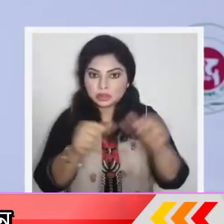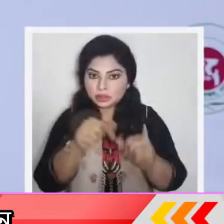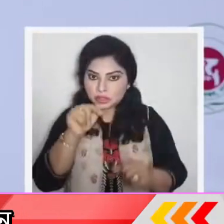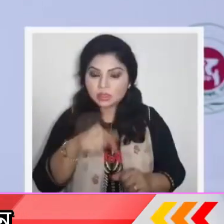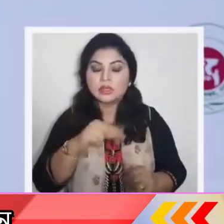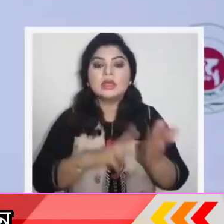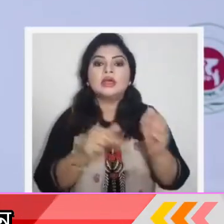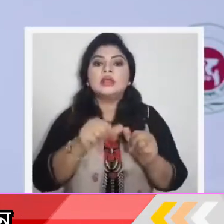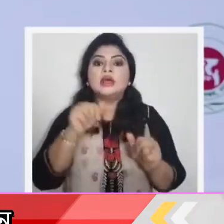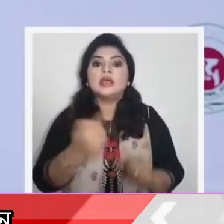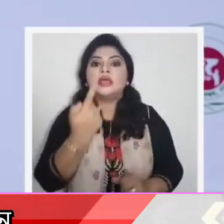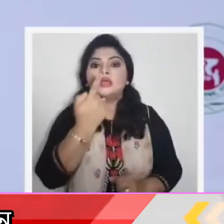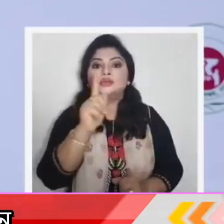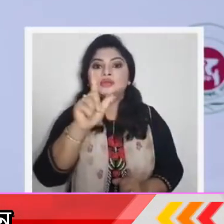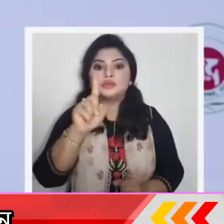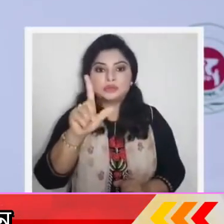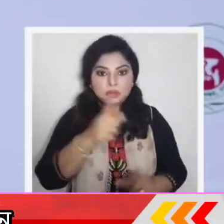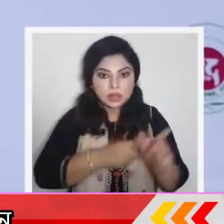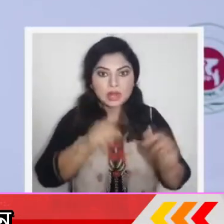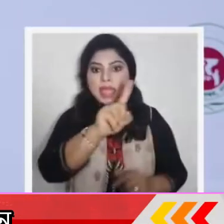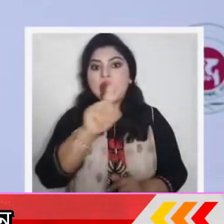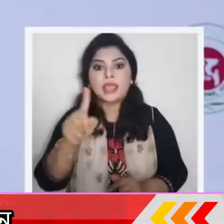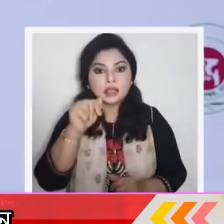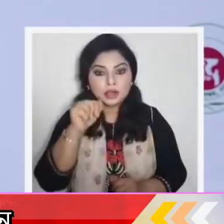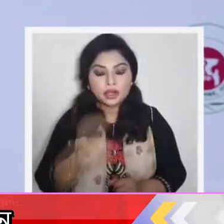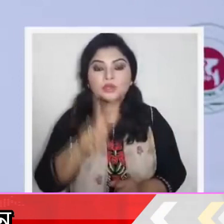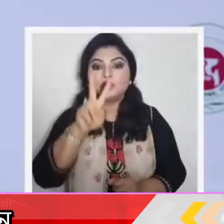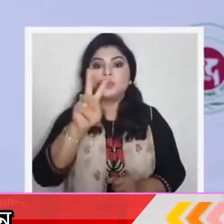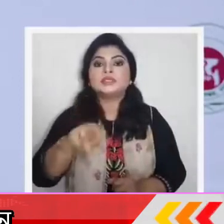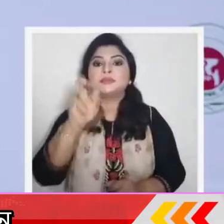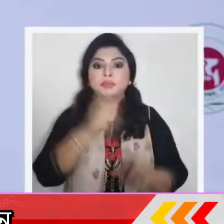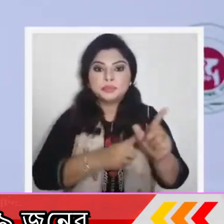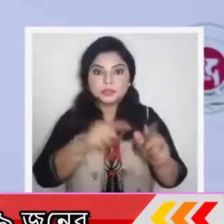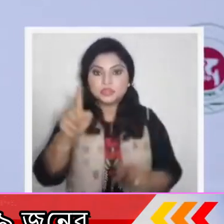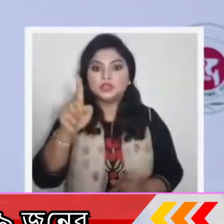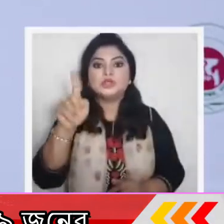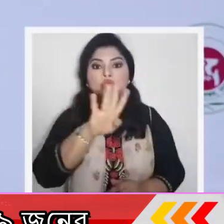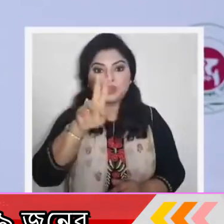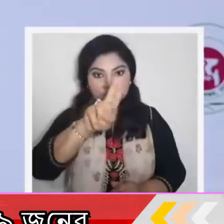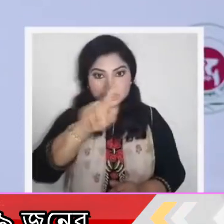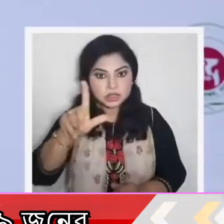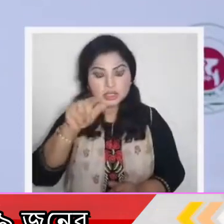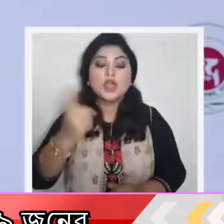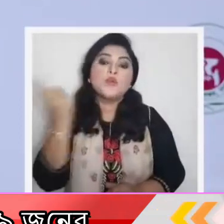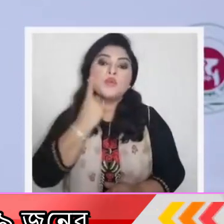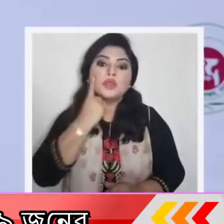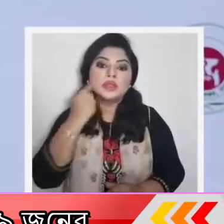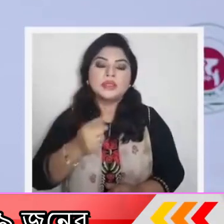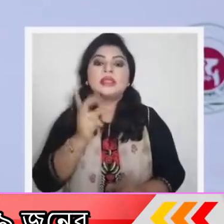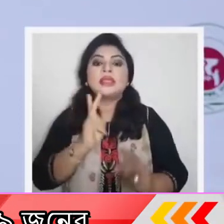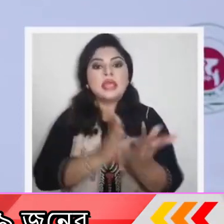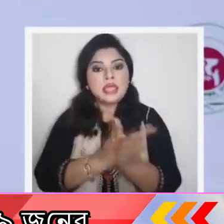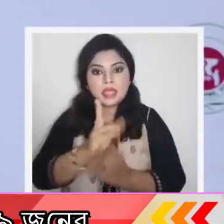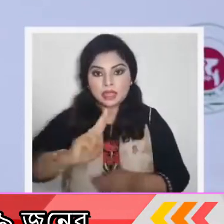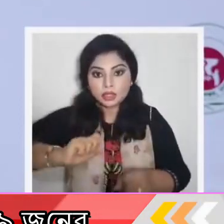181,129 জনের। দুপুরে স্বাস্থ্য বুলেটিনে স্বাস্থ্য অধিদপ্তরের অতিরিক্ত মহাপরিচালক অধ্যাপক ডাক্তার নাসিমা সুলতানা এসব তথ্য